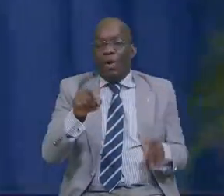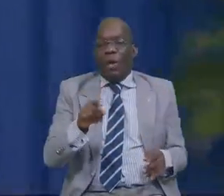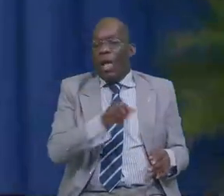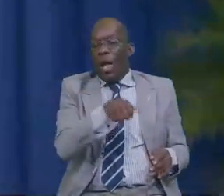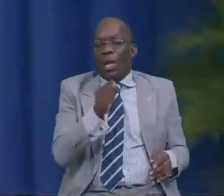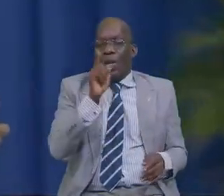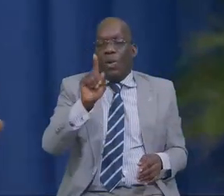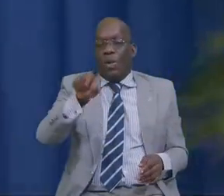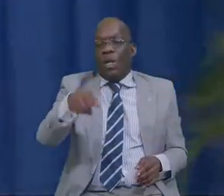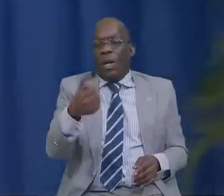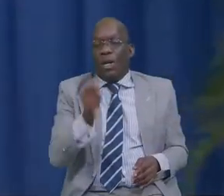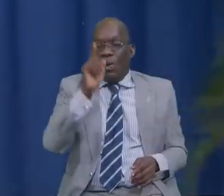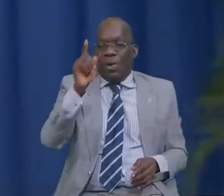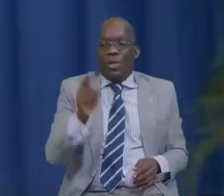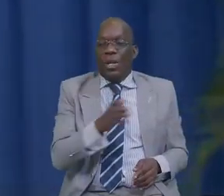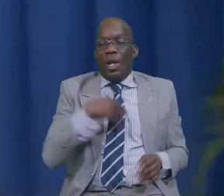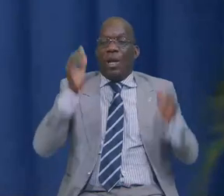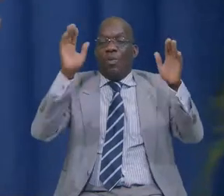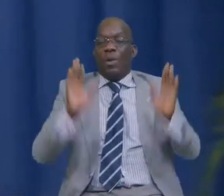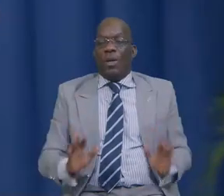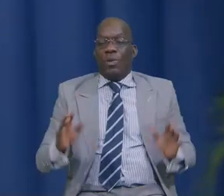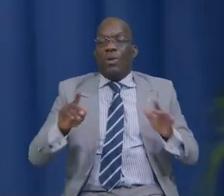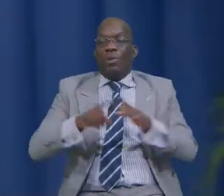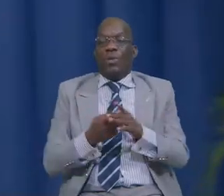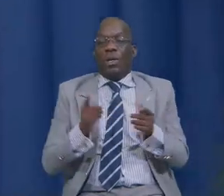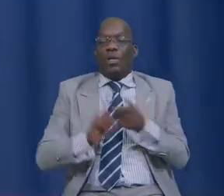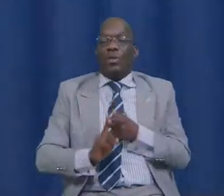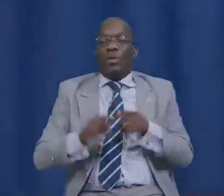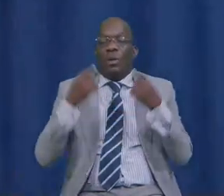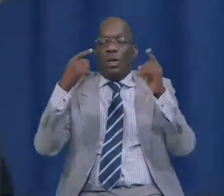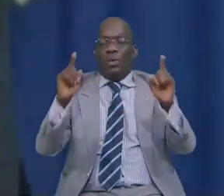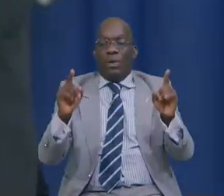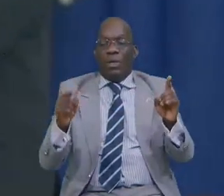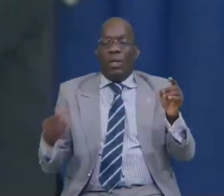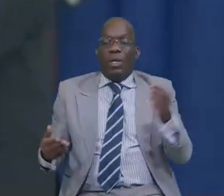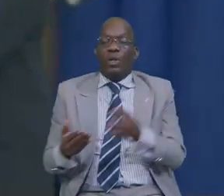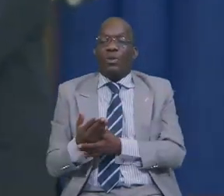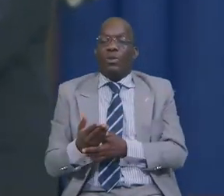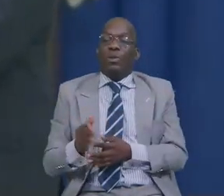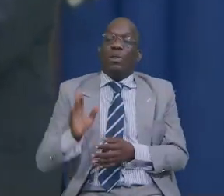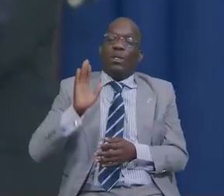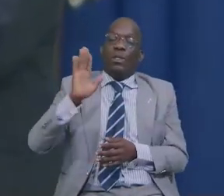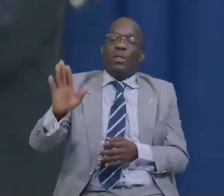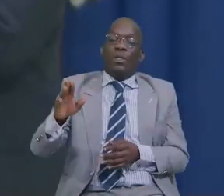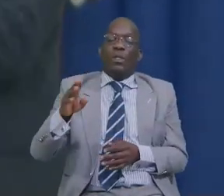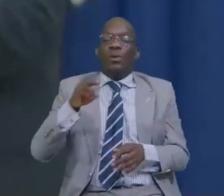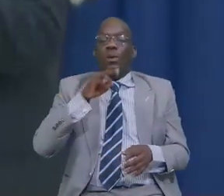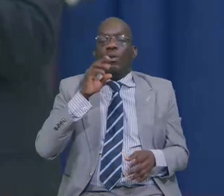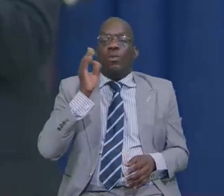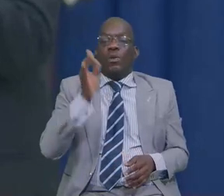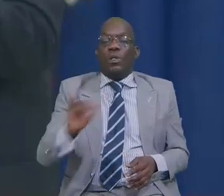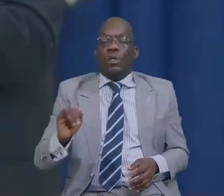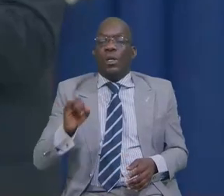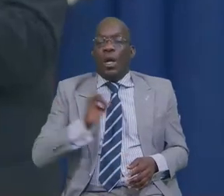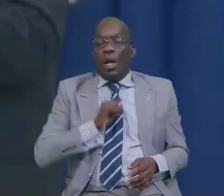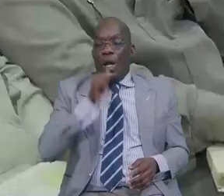autre personne aussi. Et des miracles ont commencé à se produire à travers son ministère.